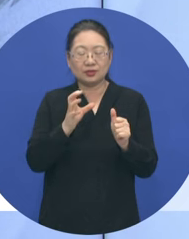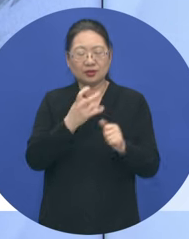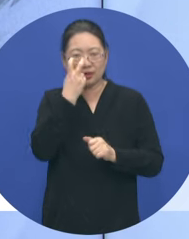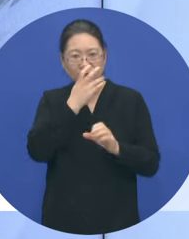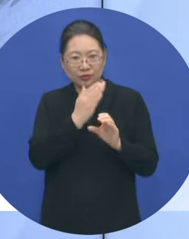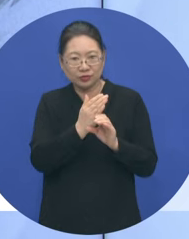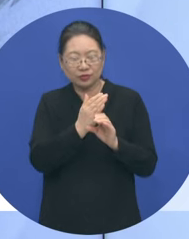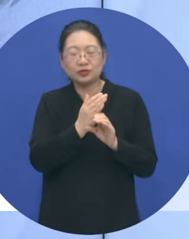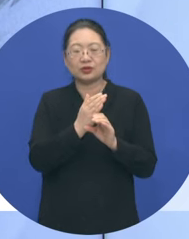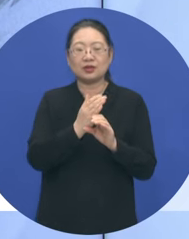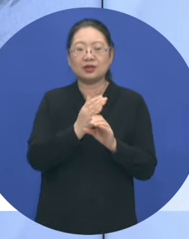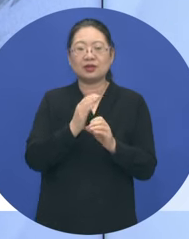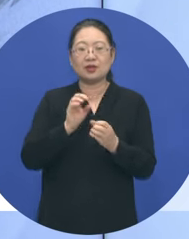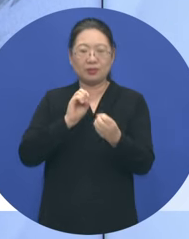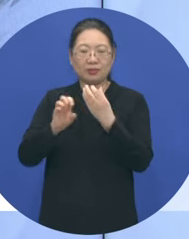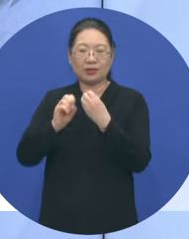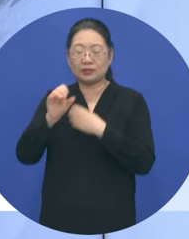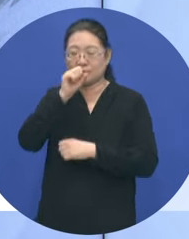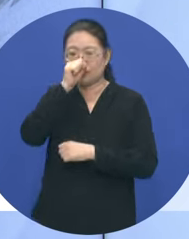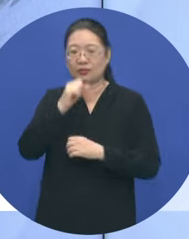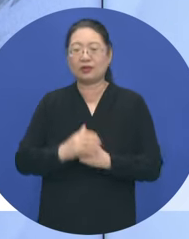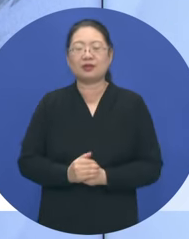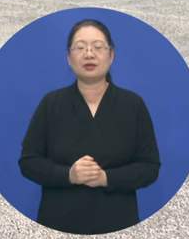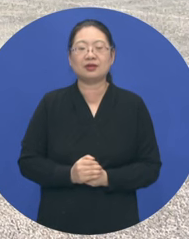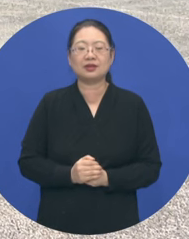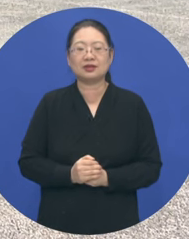좋습니다. 최창순 기자가 현장 취재했습니다.